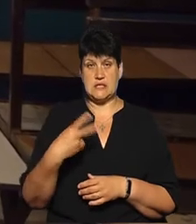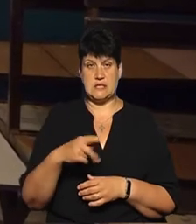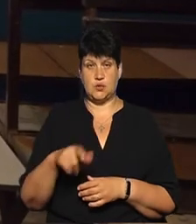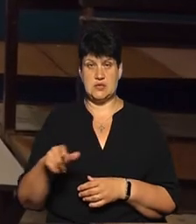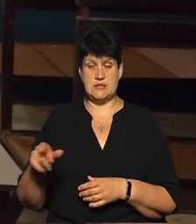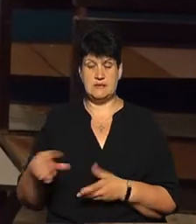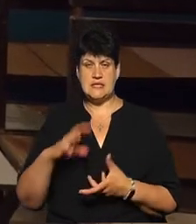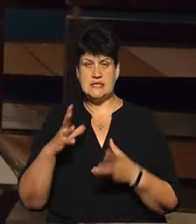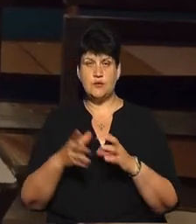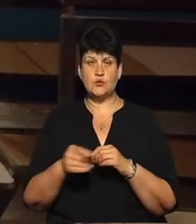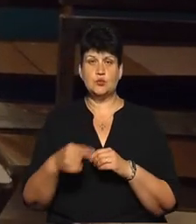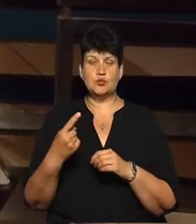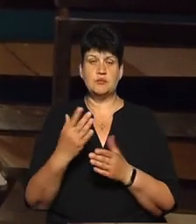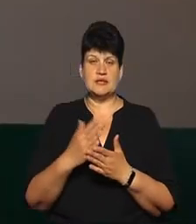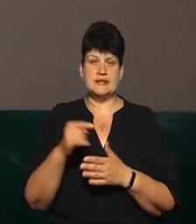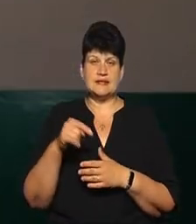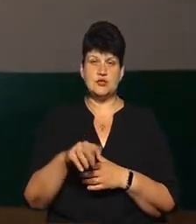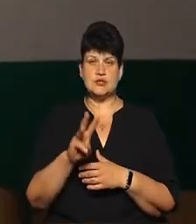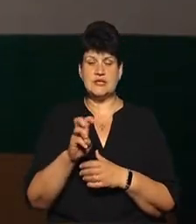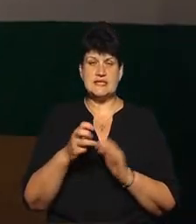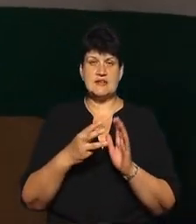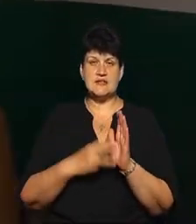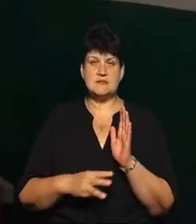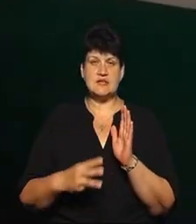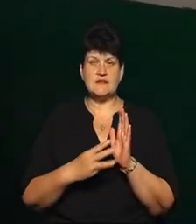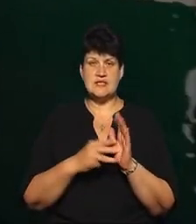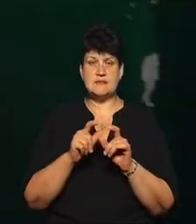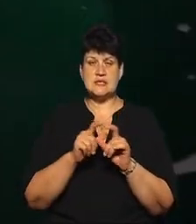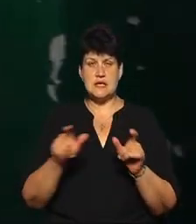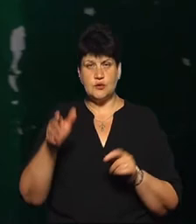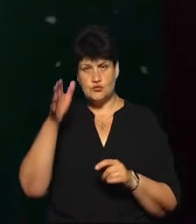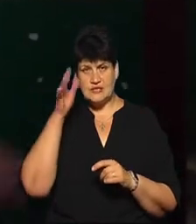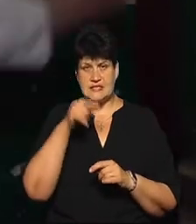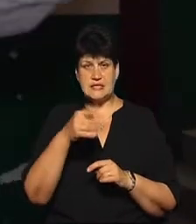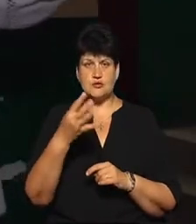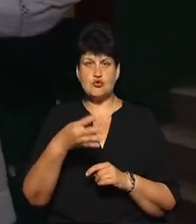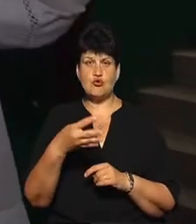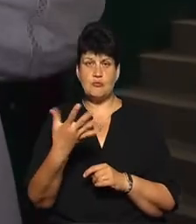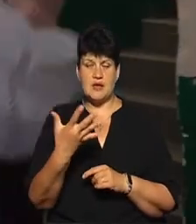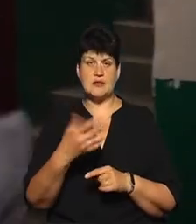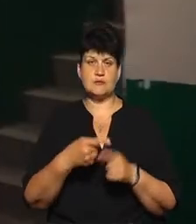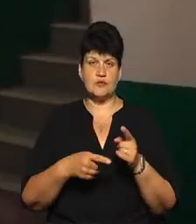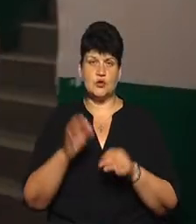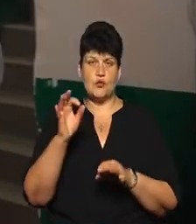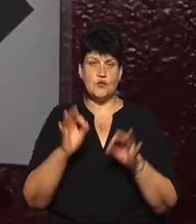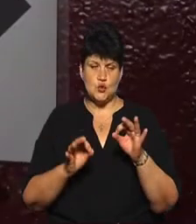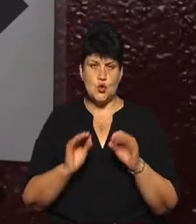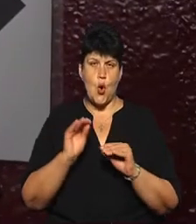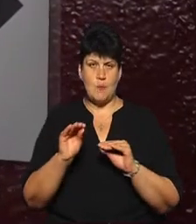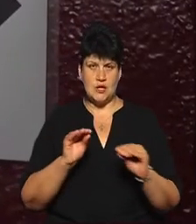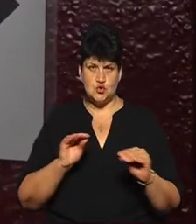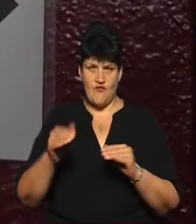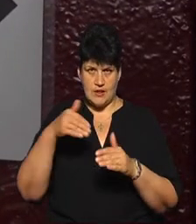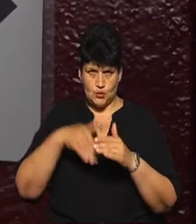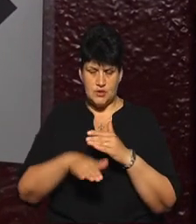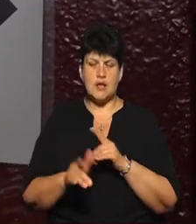на Тернопільщині є 1388 закладів освіти, з них 45,5% облаштували укриття і